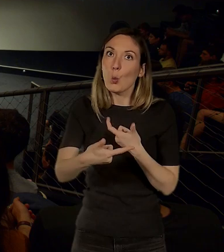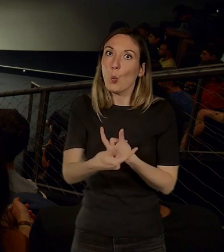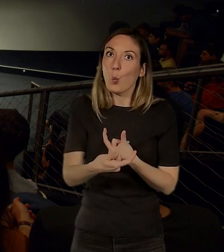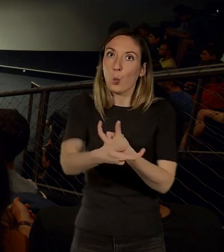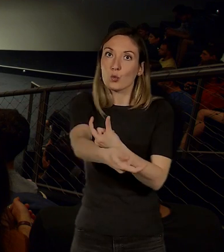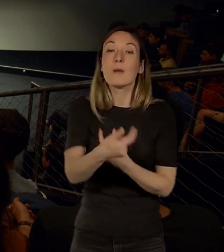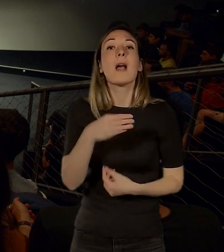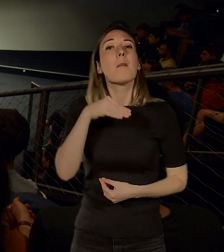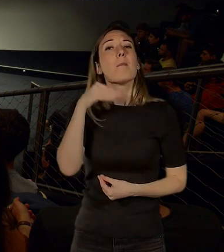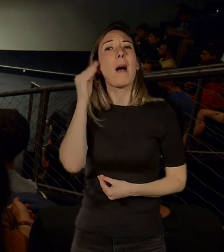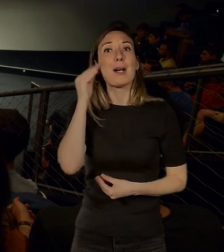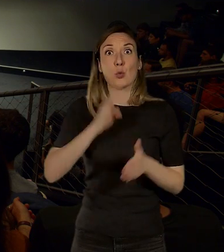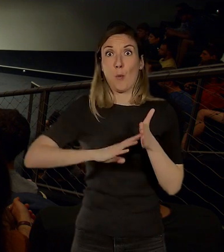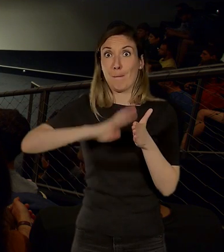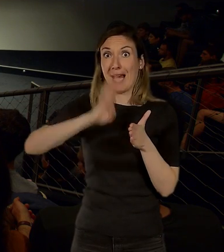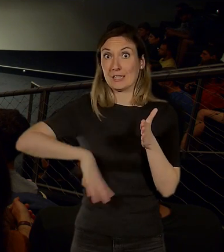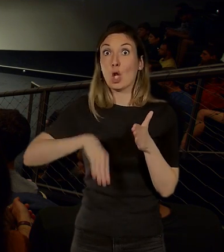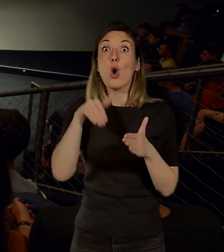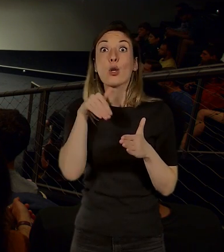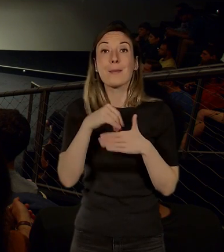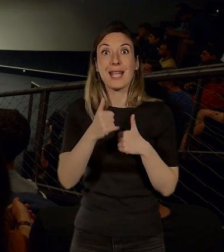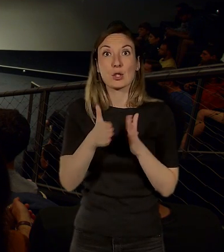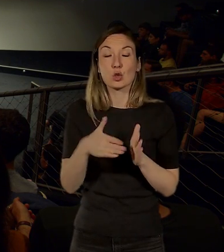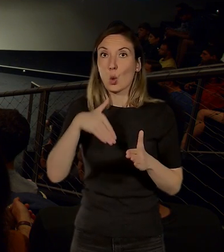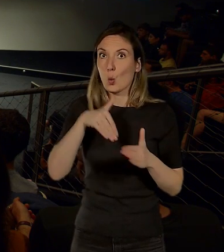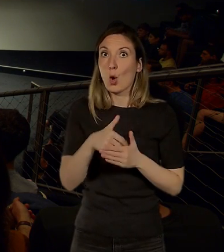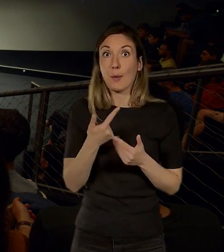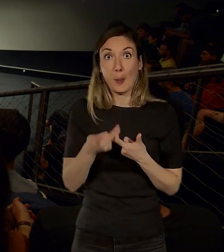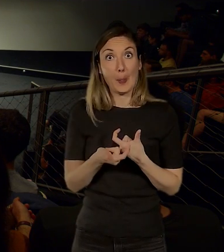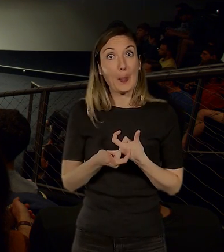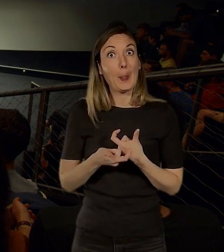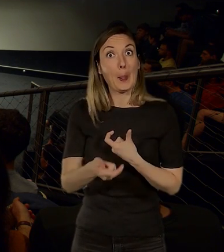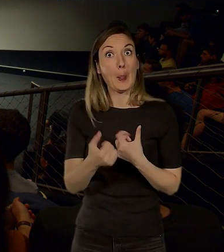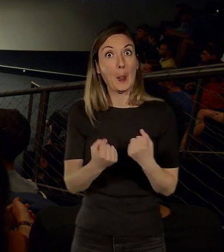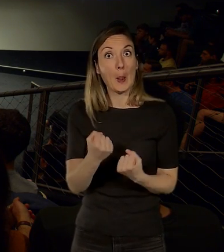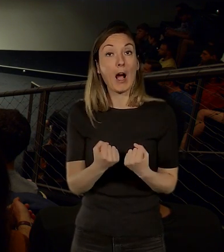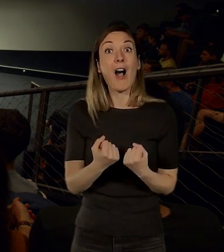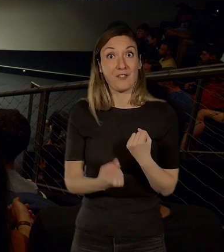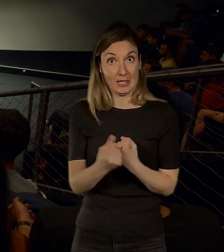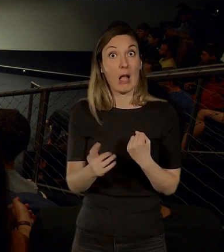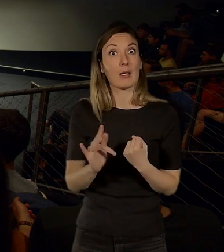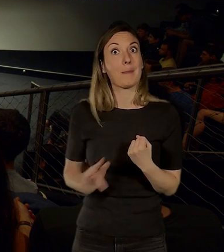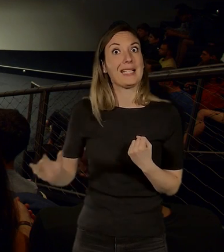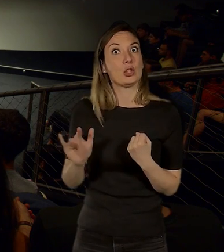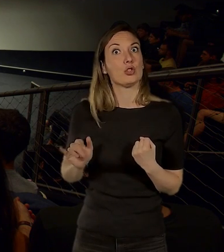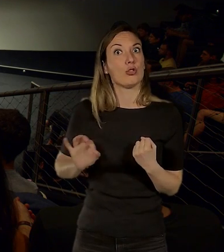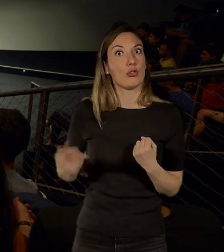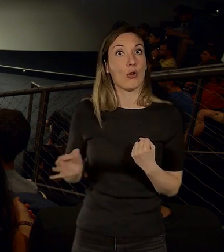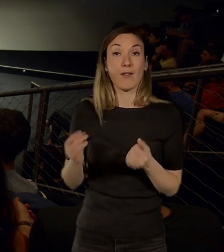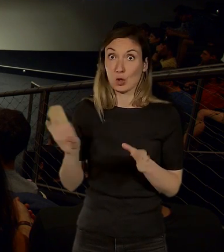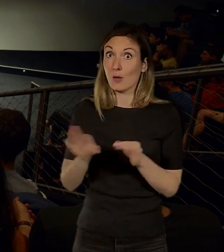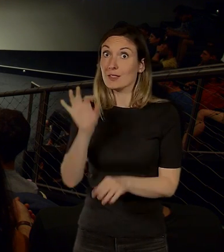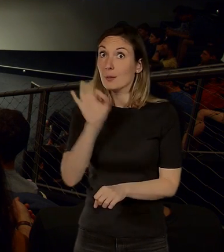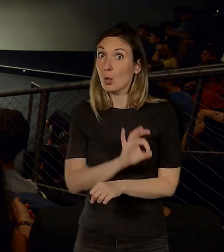Barceloně, tam jsou tak neuvěřitelně úzký pruhy a najednou by na té ulici bylo daleko víc místa. A tady to souvisí přímo s tím projektem.